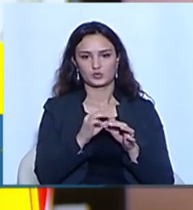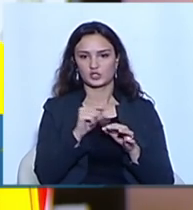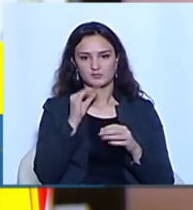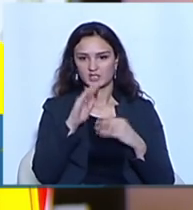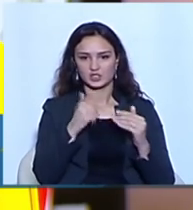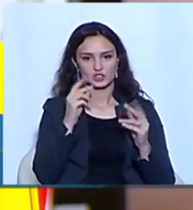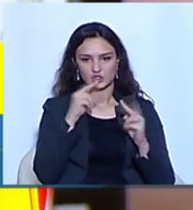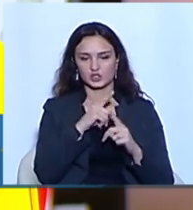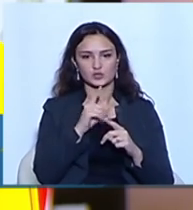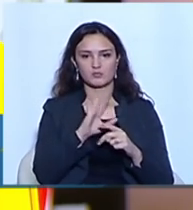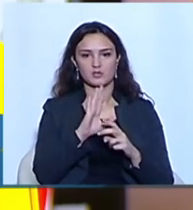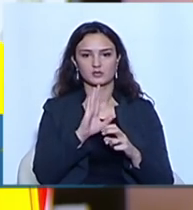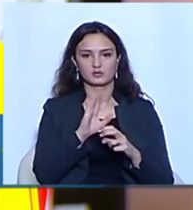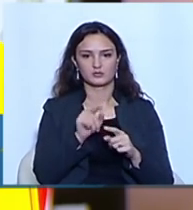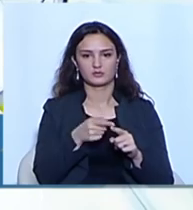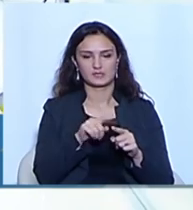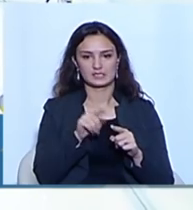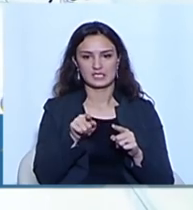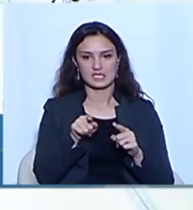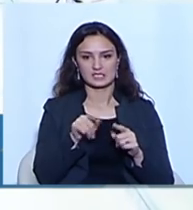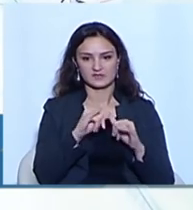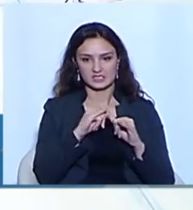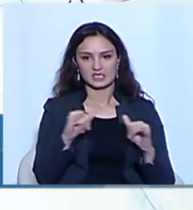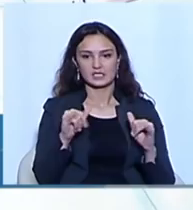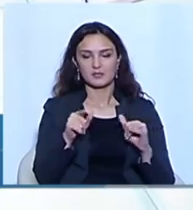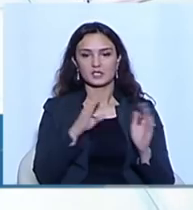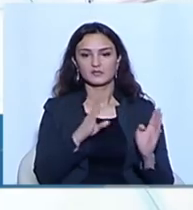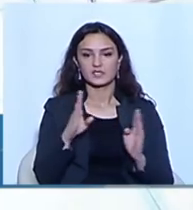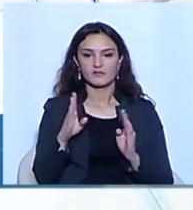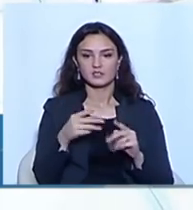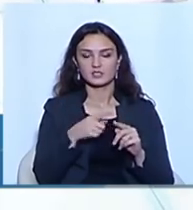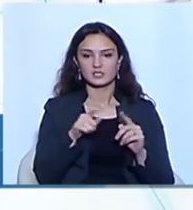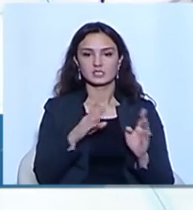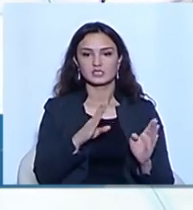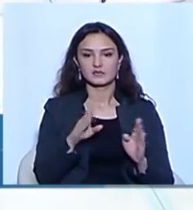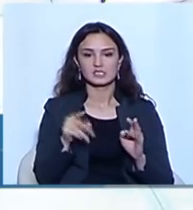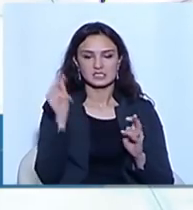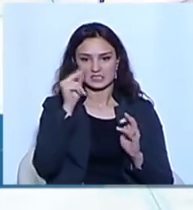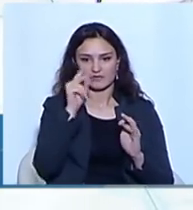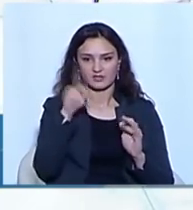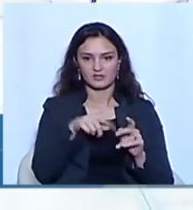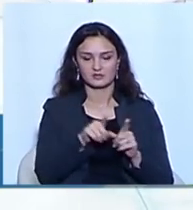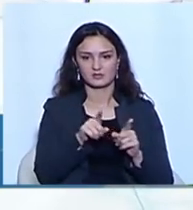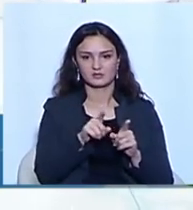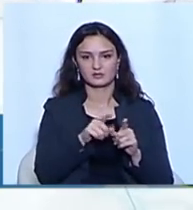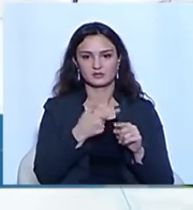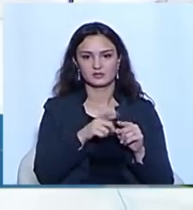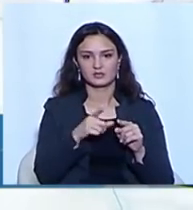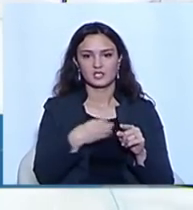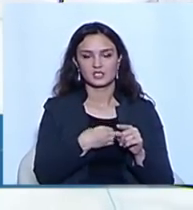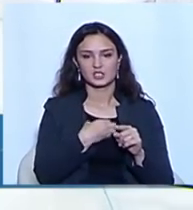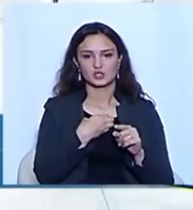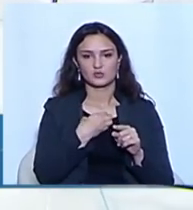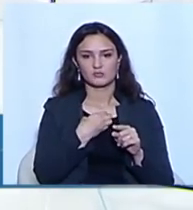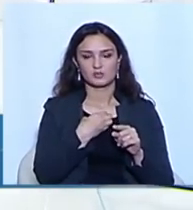არ დაუშვას ასე. და შემდეგში არ დაუშვას ეს შეცდომა. ეს ვრცელდება ქცევაზეც და ეს ვრცელდება სწავლაზე. ეს არის